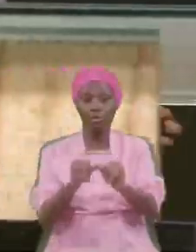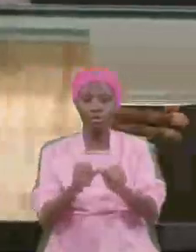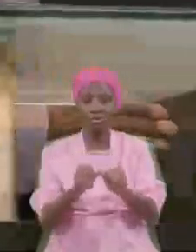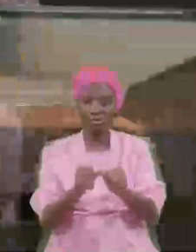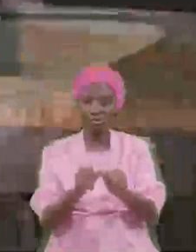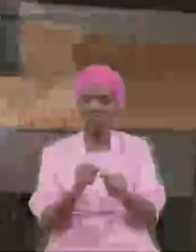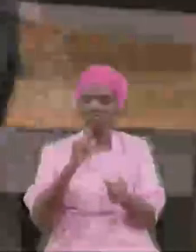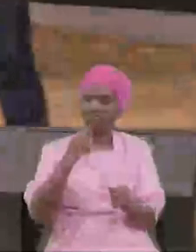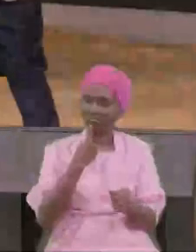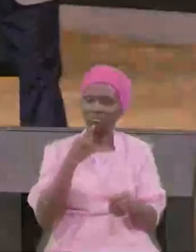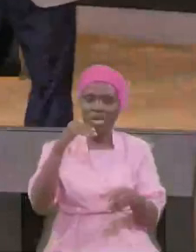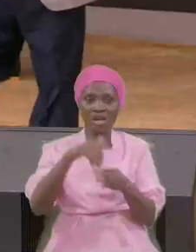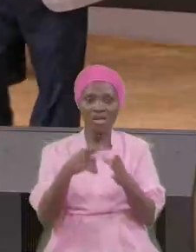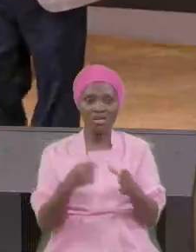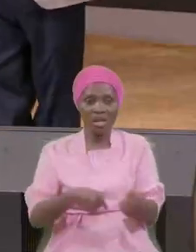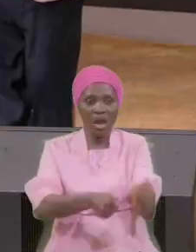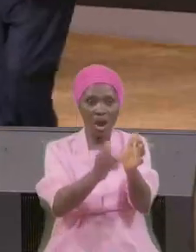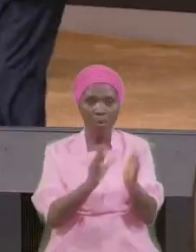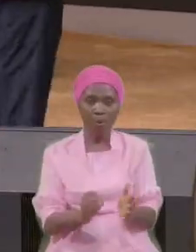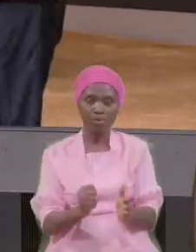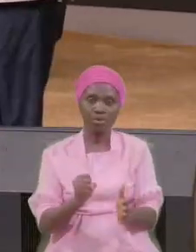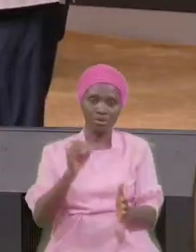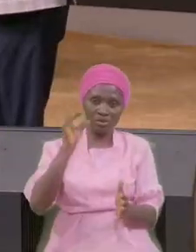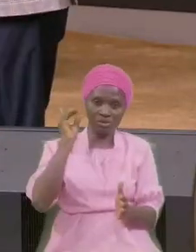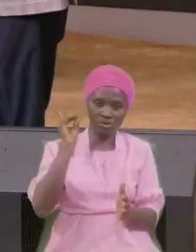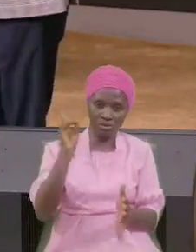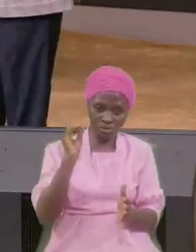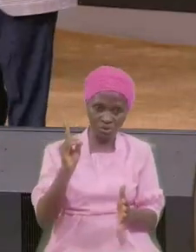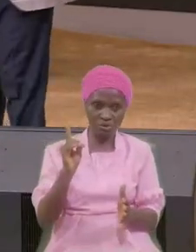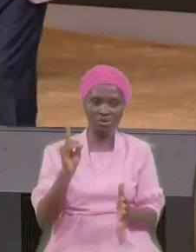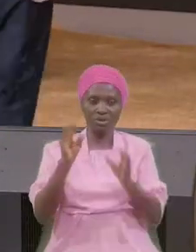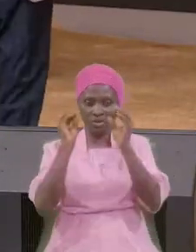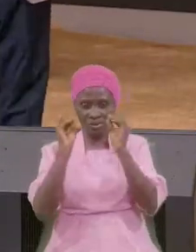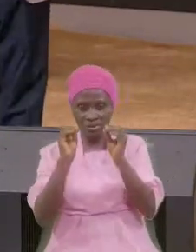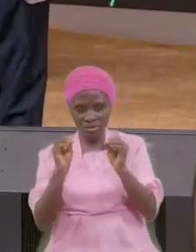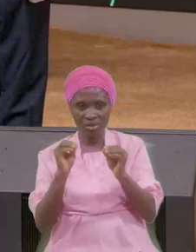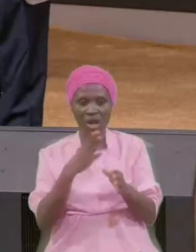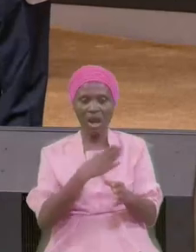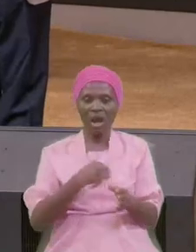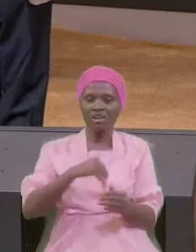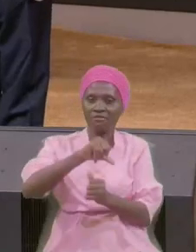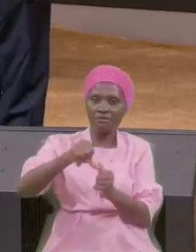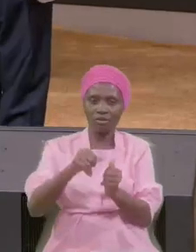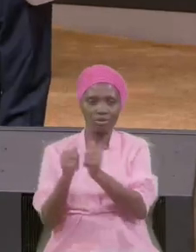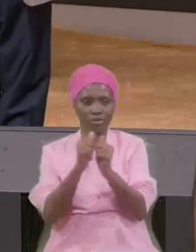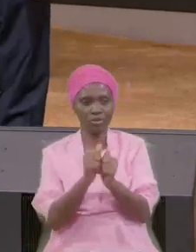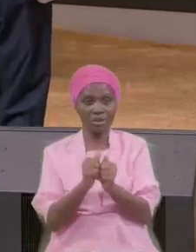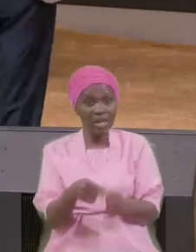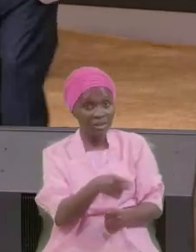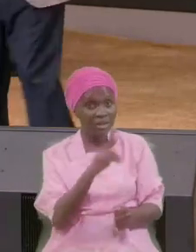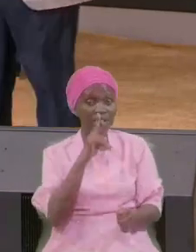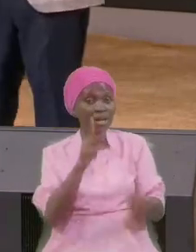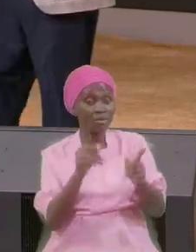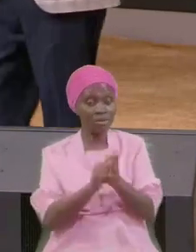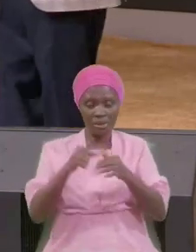communion fraternelle, dans la fraction du pain et dans les prières. Et ce sont ces gens-là qui sont restés. Ils ont attendu.